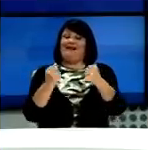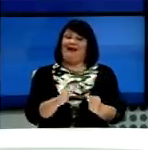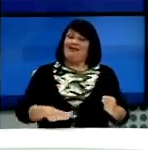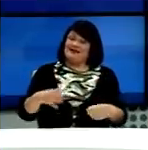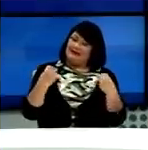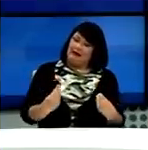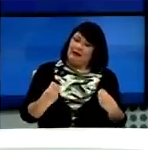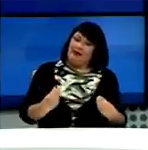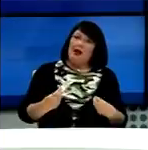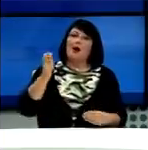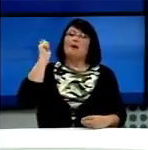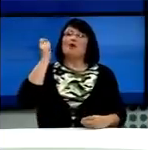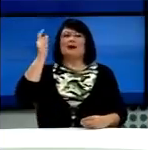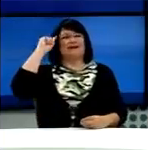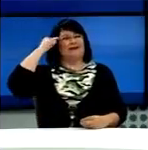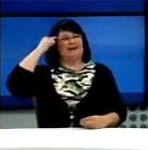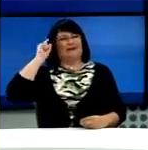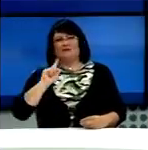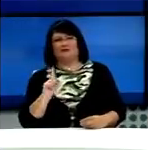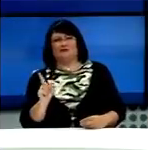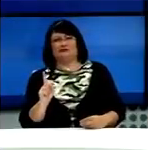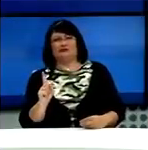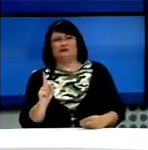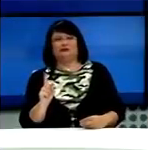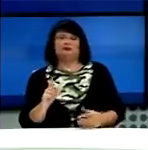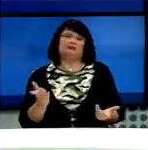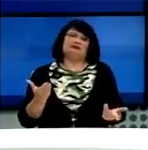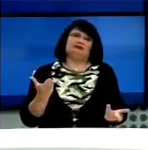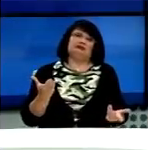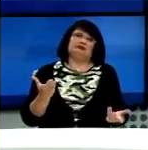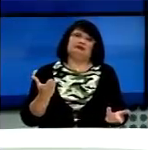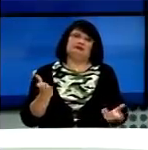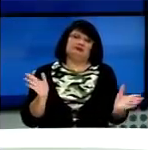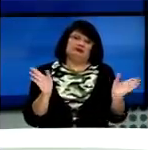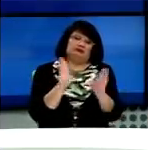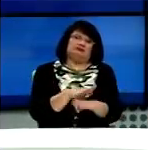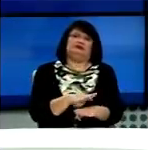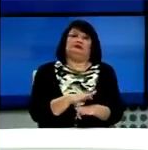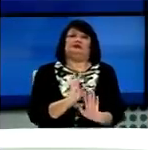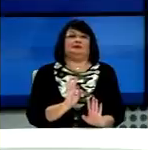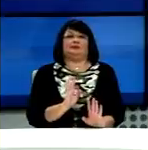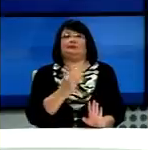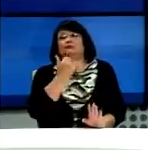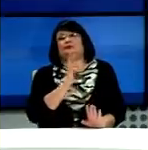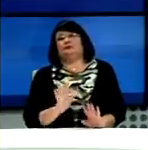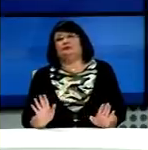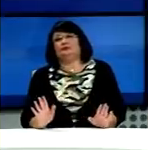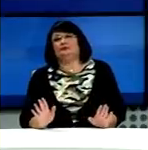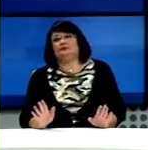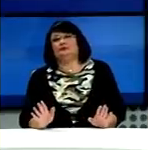οποιαδήποτε πολιτική σκοπιμότητα ή, αν θέλετε, και ώρες-ώρες μια αγγελία, ας μου